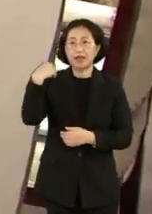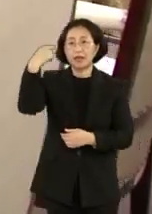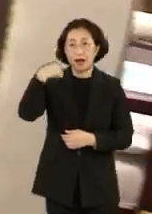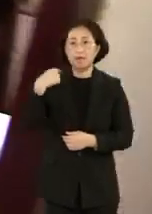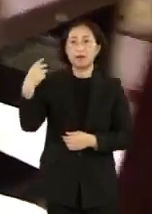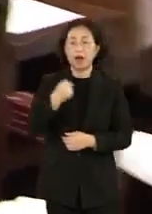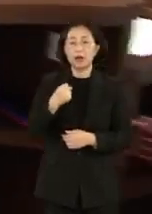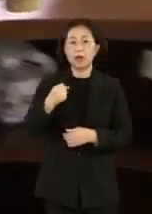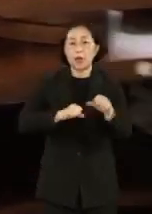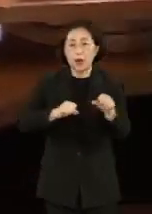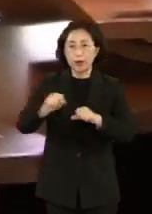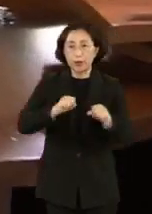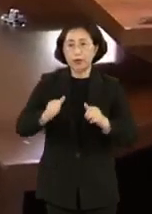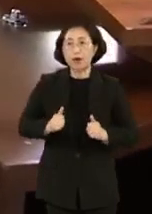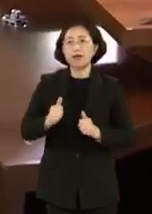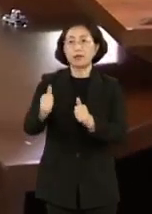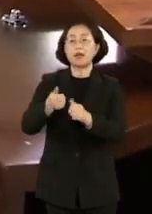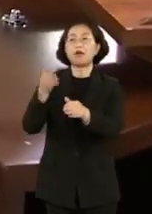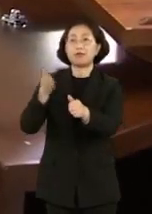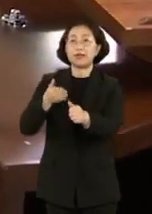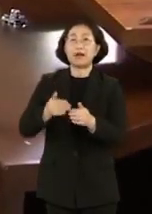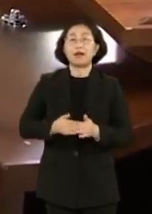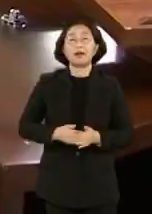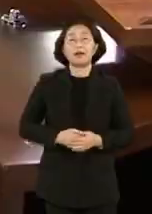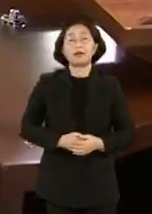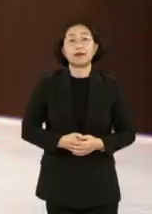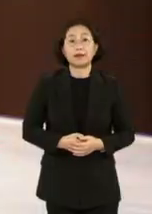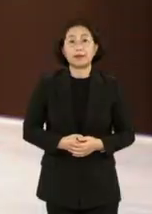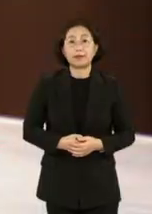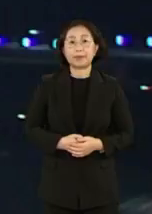의정 활동을 요구하는 목소리도 나오고 있습니다.